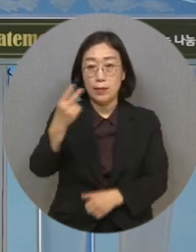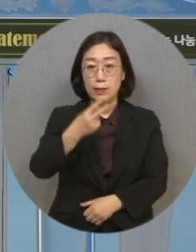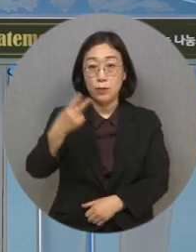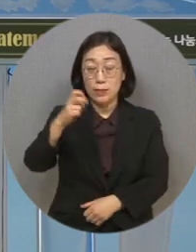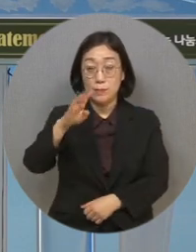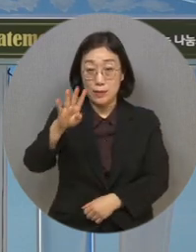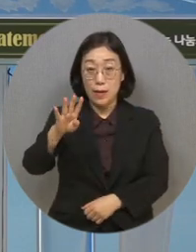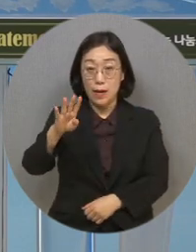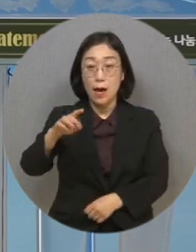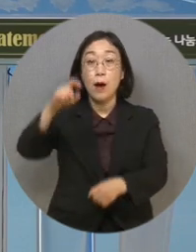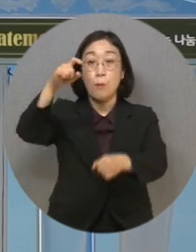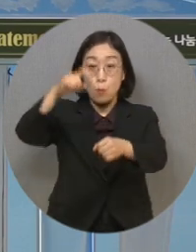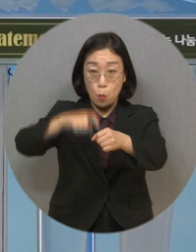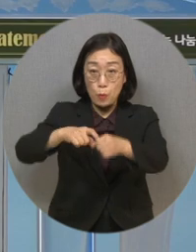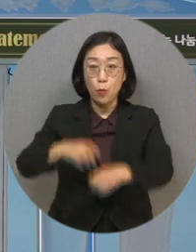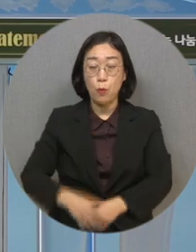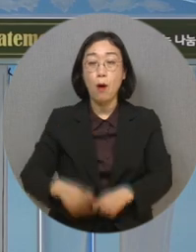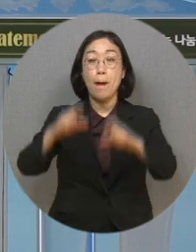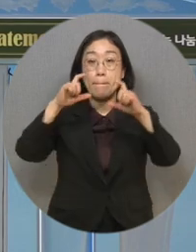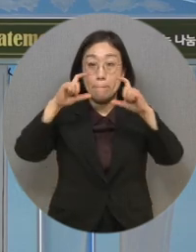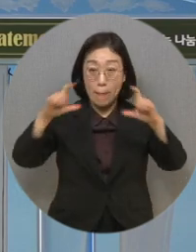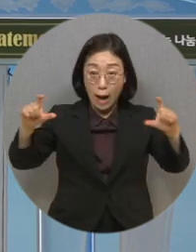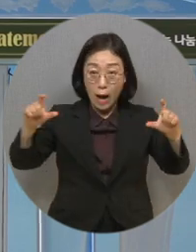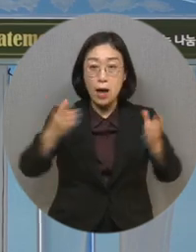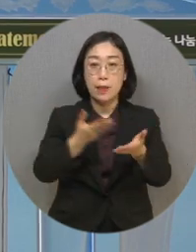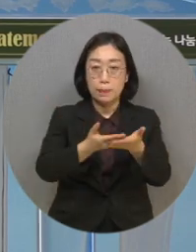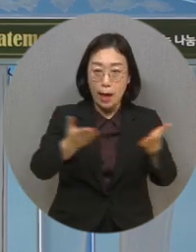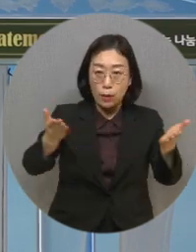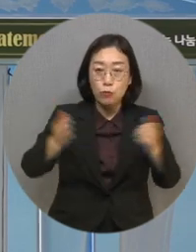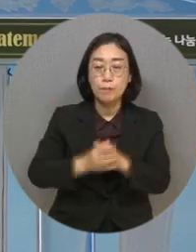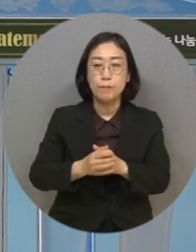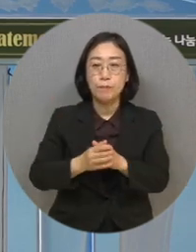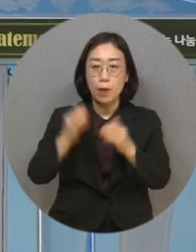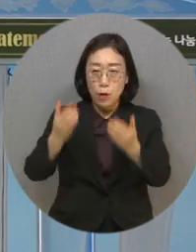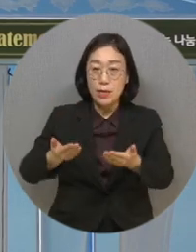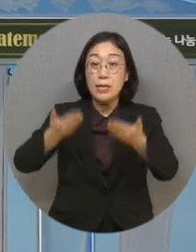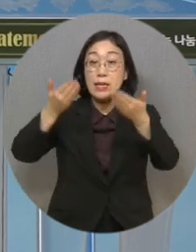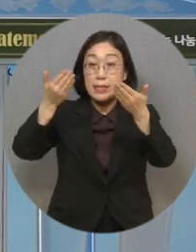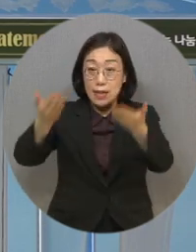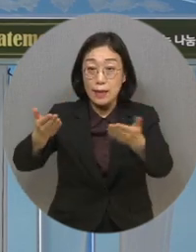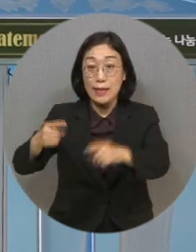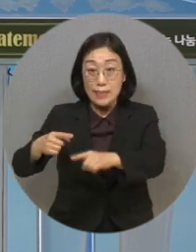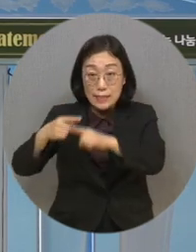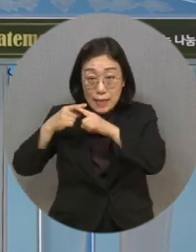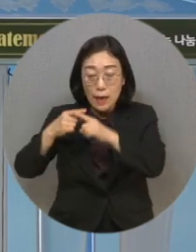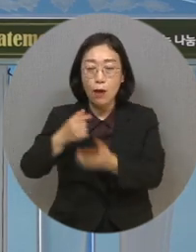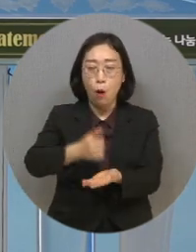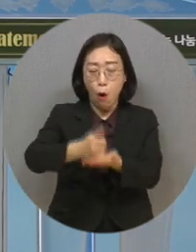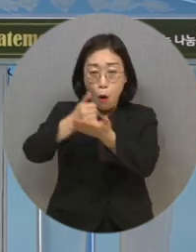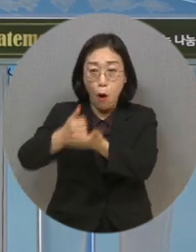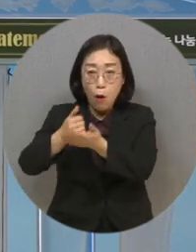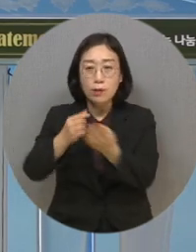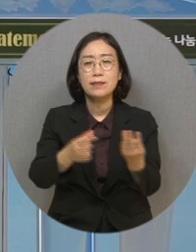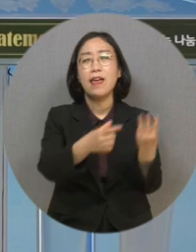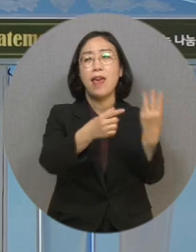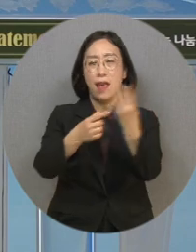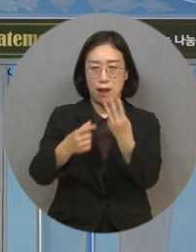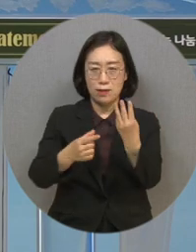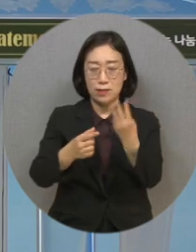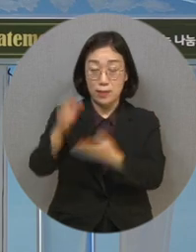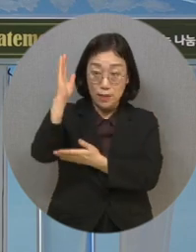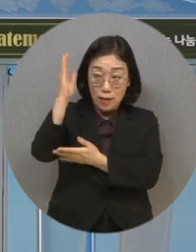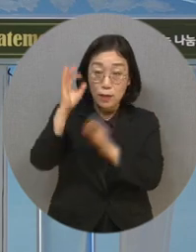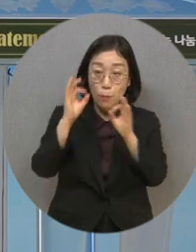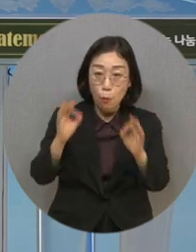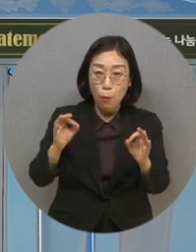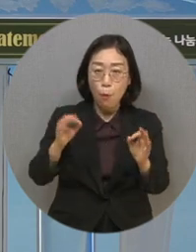2024년의 비전을 나눔, 공헌, 존중이라고 하는 세 개의 이념으로 묶어서 설명해 준 것도